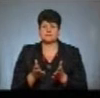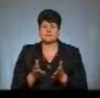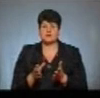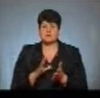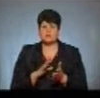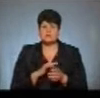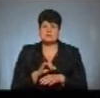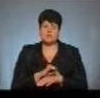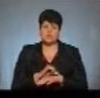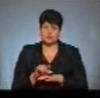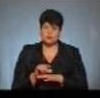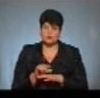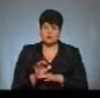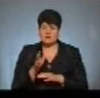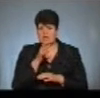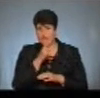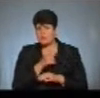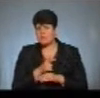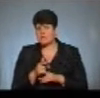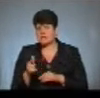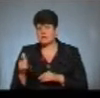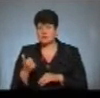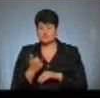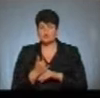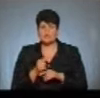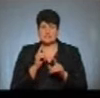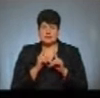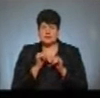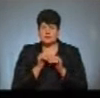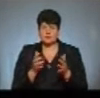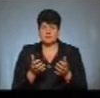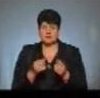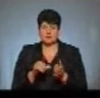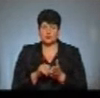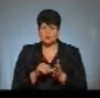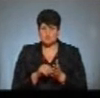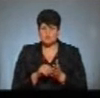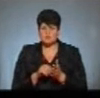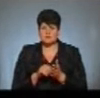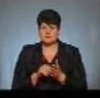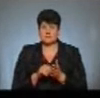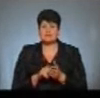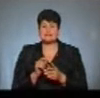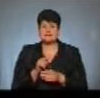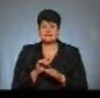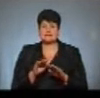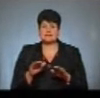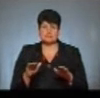перебували за кордоном і в період основної сесії не змогли взяти в ній участь. Далі це ті діти,